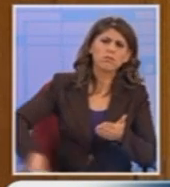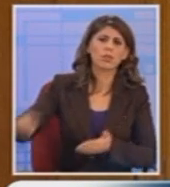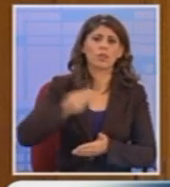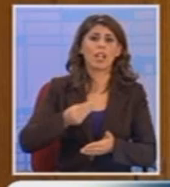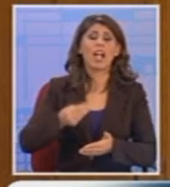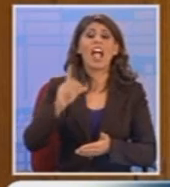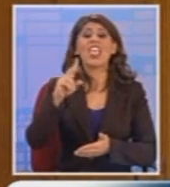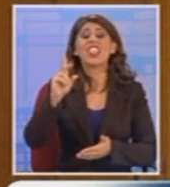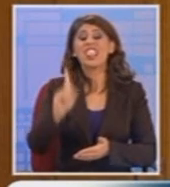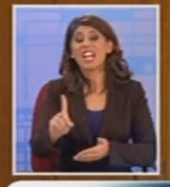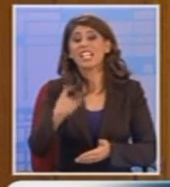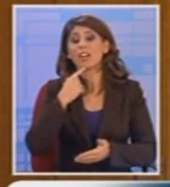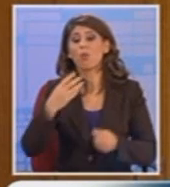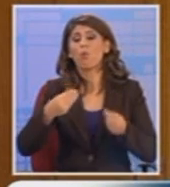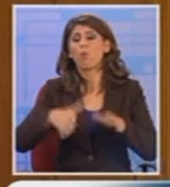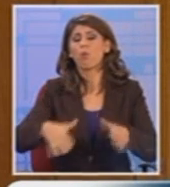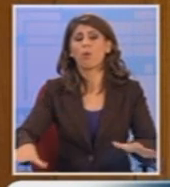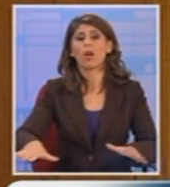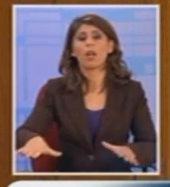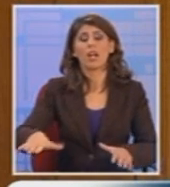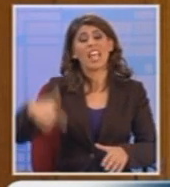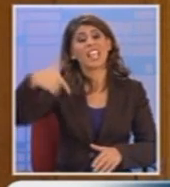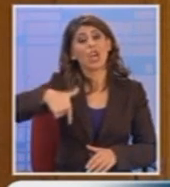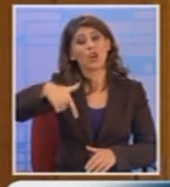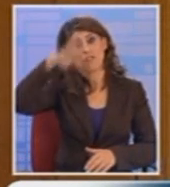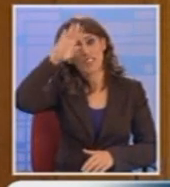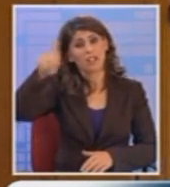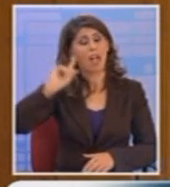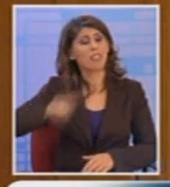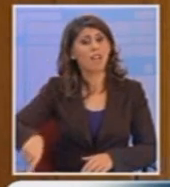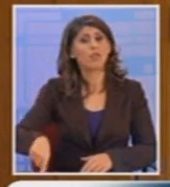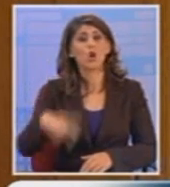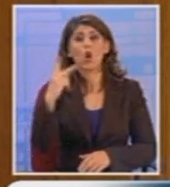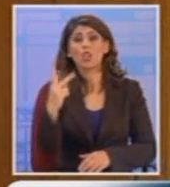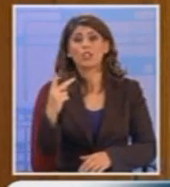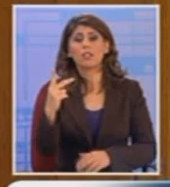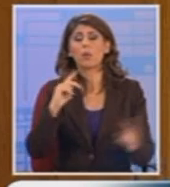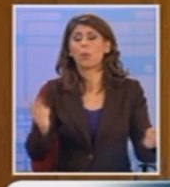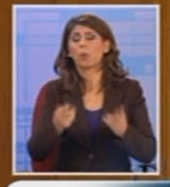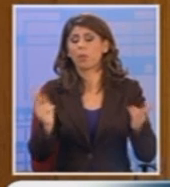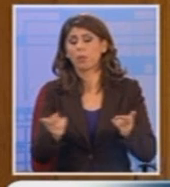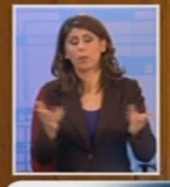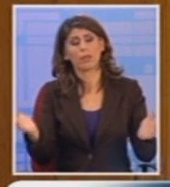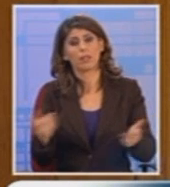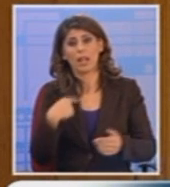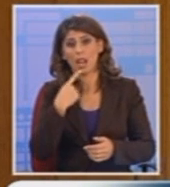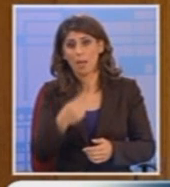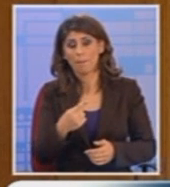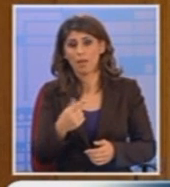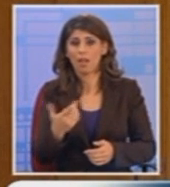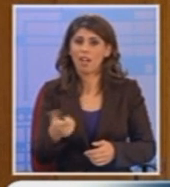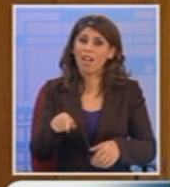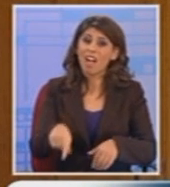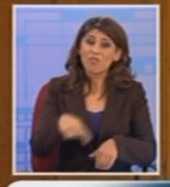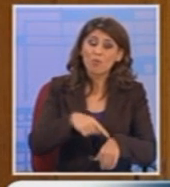ήταν δημαγωγός, φταίει ο Γιώργιος ο βασιλιάς που ήταν αδιάφορος, φταίει ο Κωνσταντίνος που είναι επιπόλαιος. Αλλά